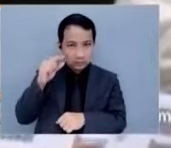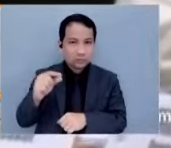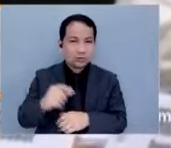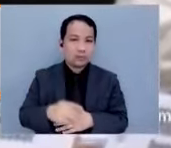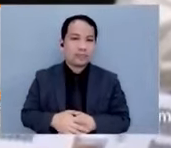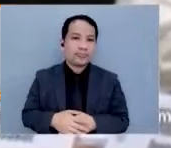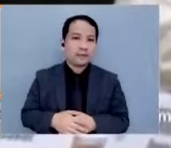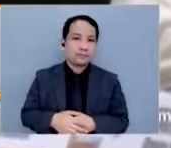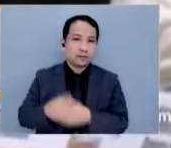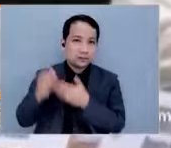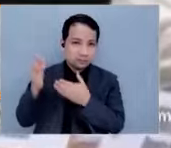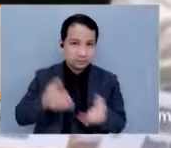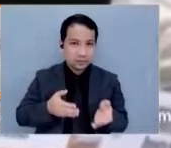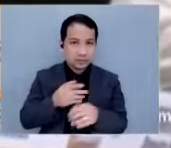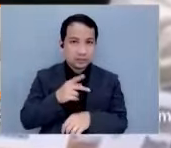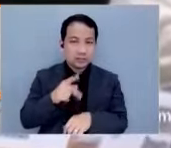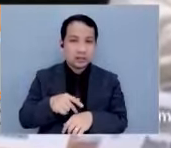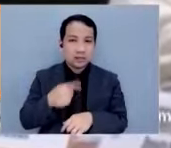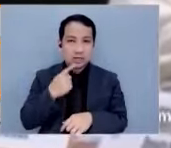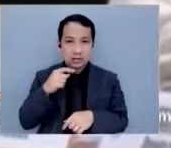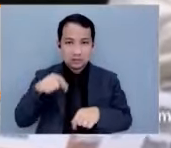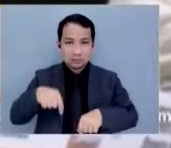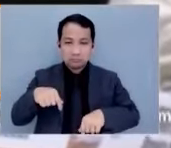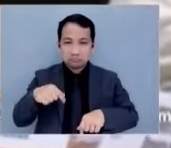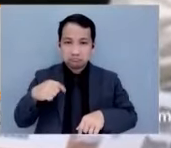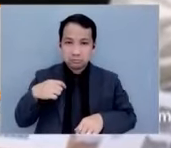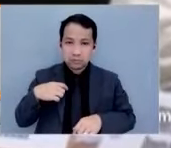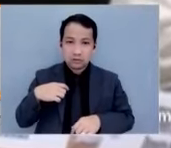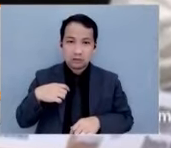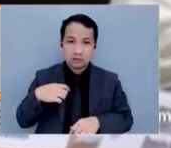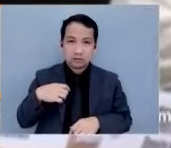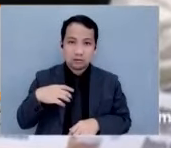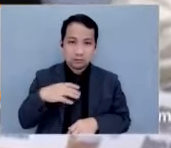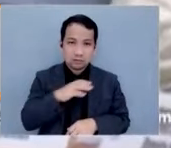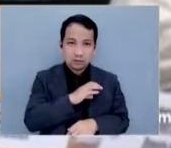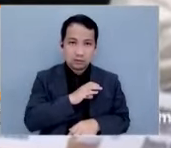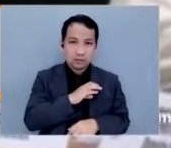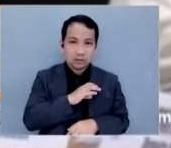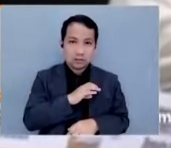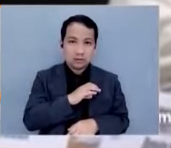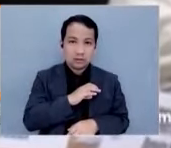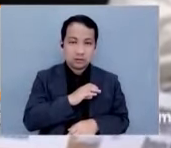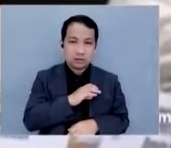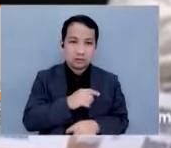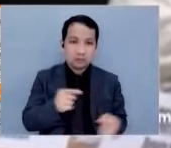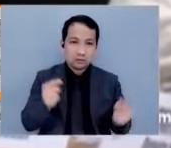he has not been appearing in these hearings,